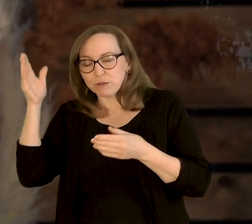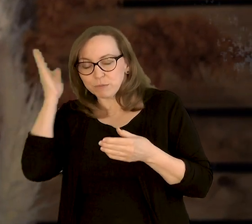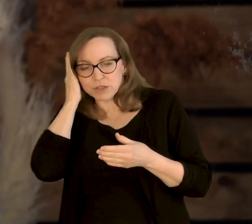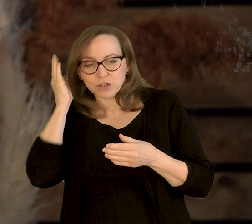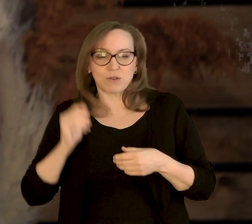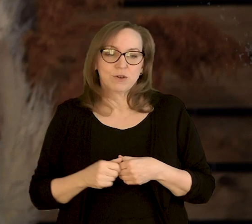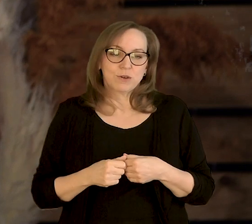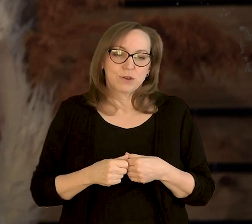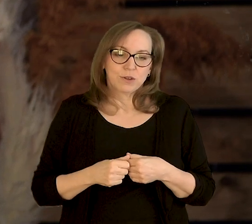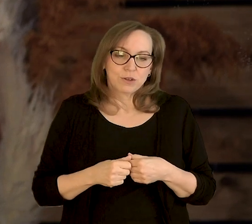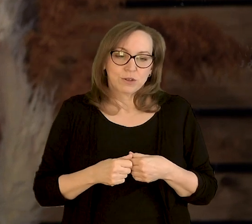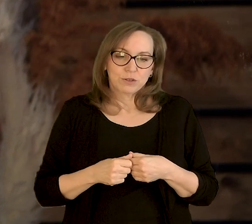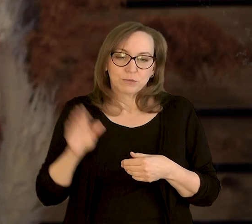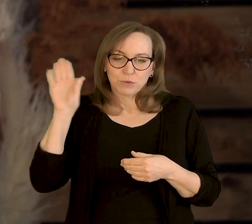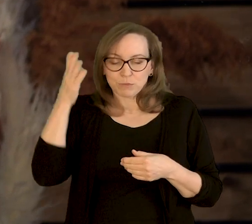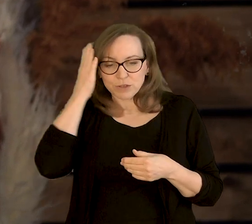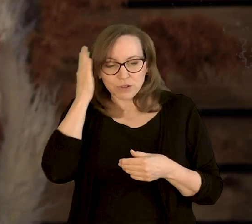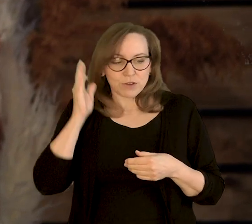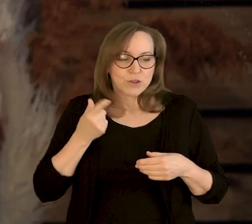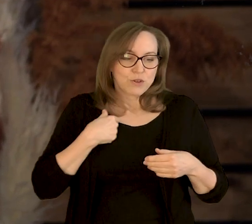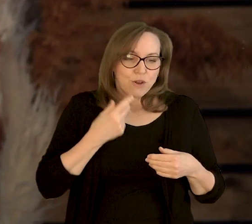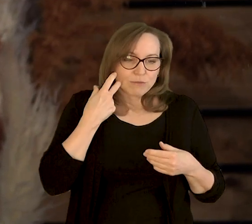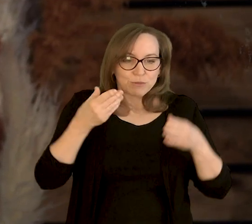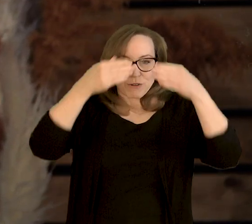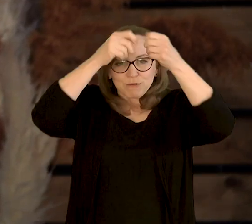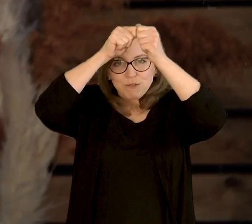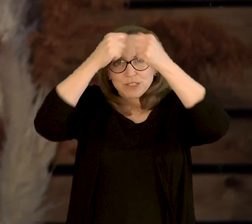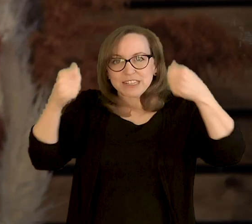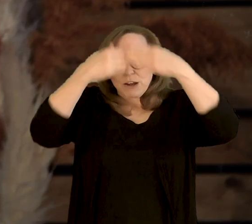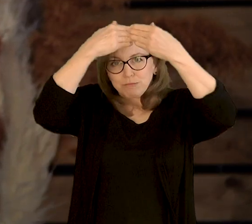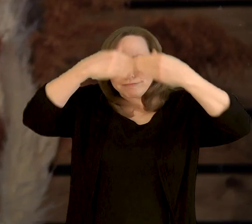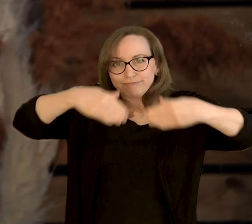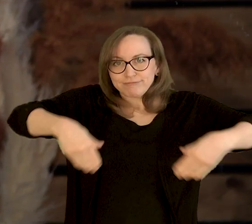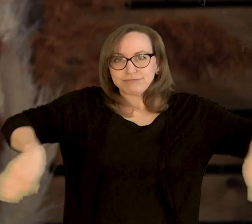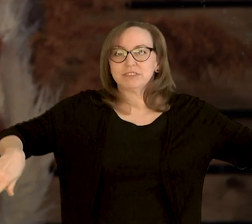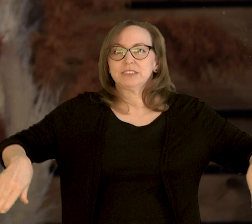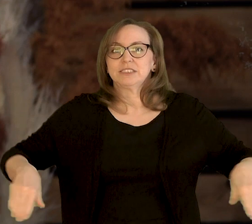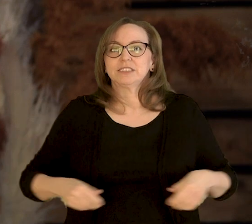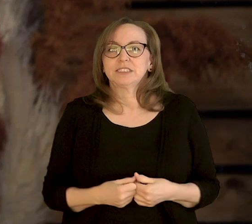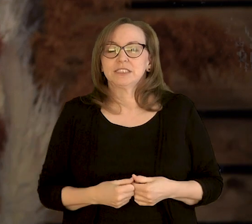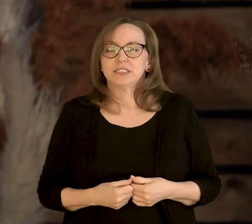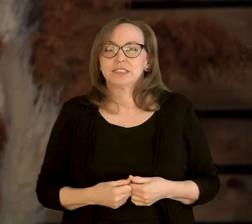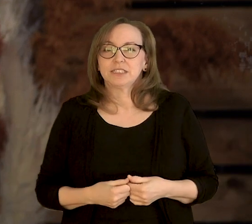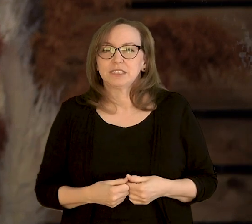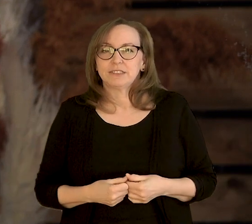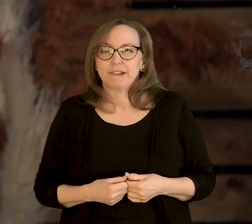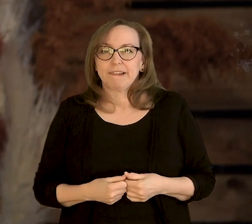To dla nas jest piękny obraz. Dzięki śmierci Jezusa na krzyżu